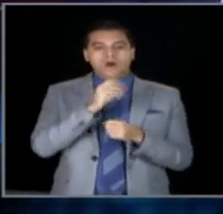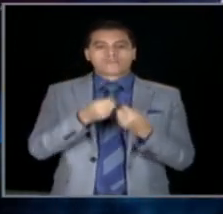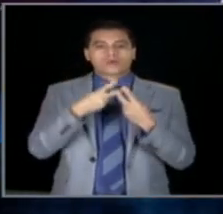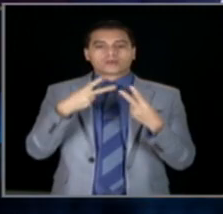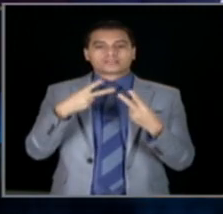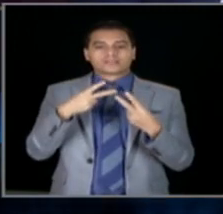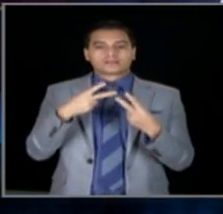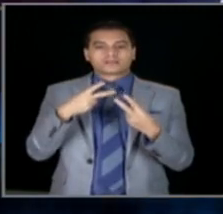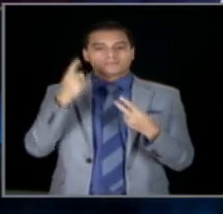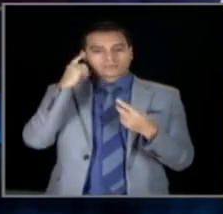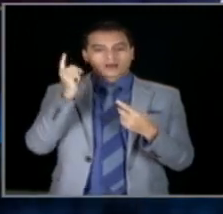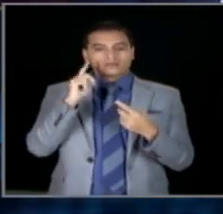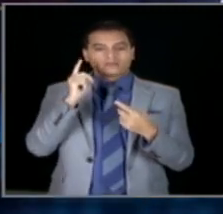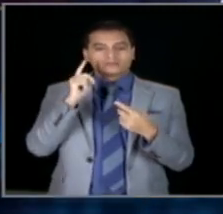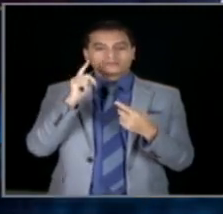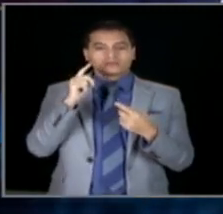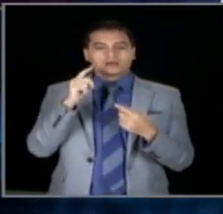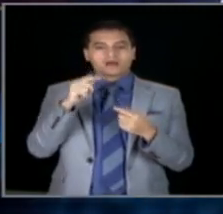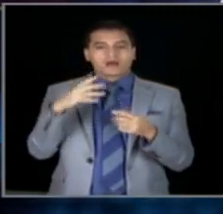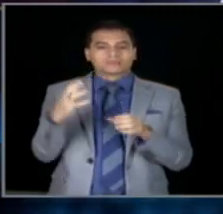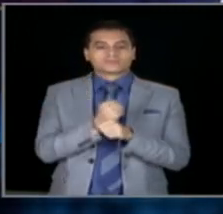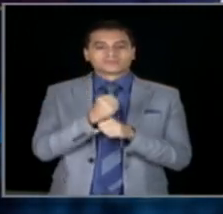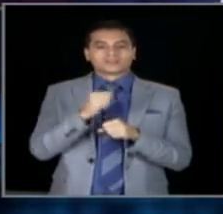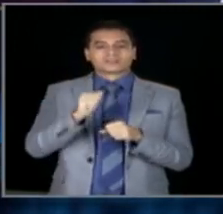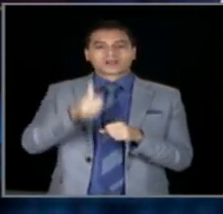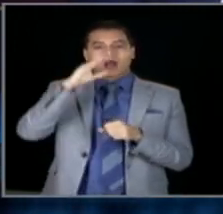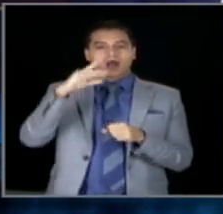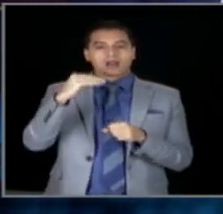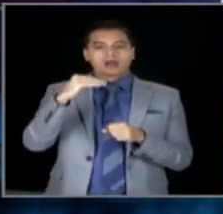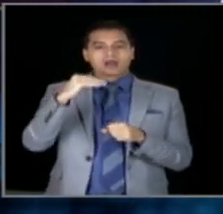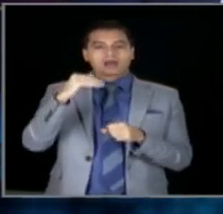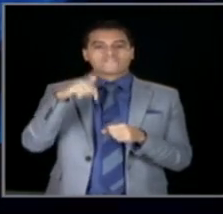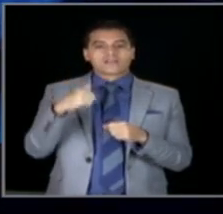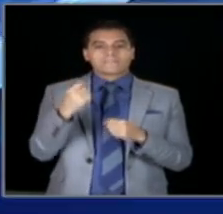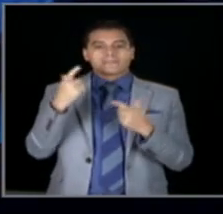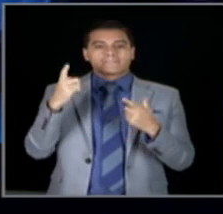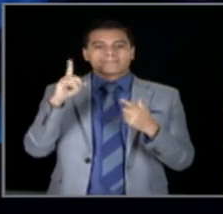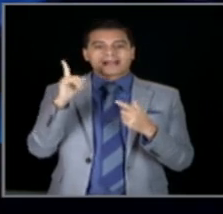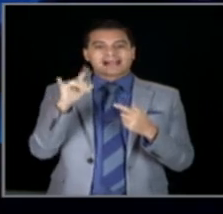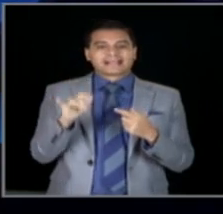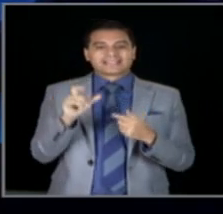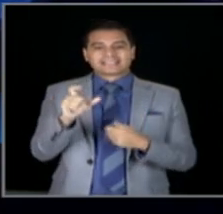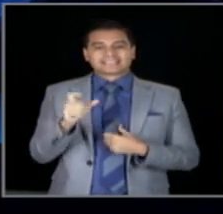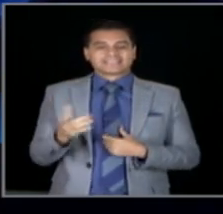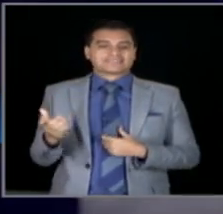هو؟ باص. حصل البطل صالح سليمان على فضية أولمبياد برلين.